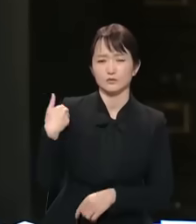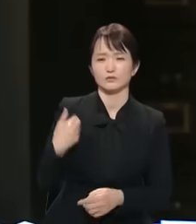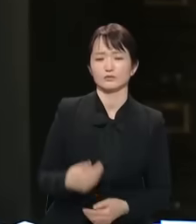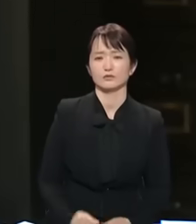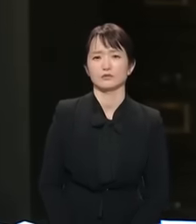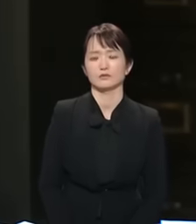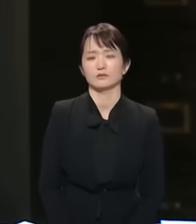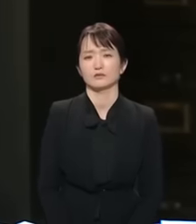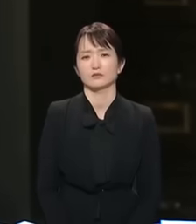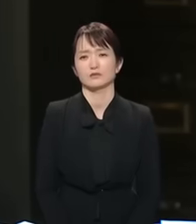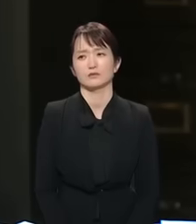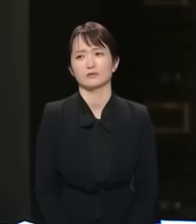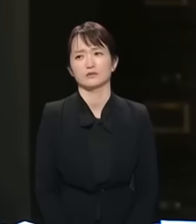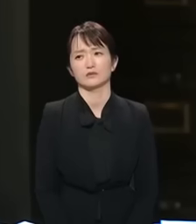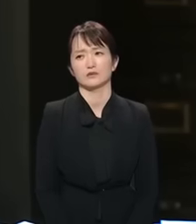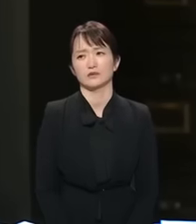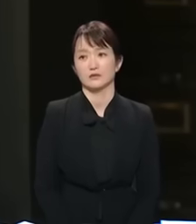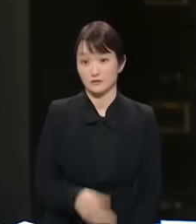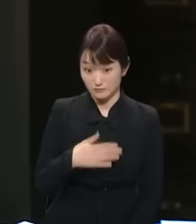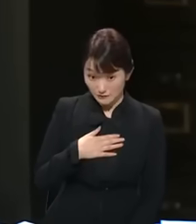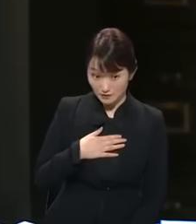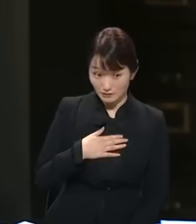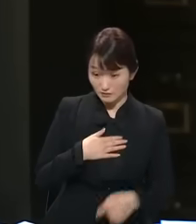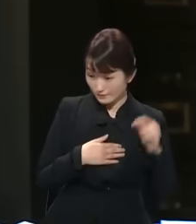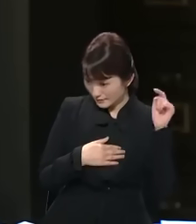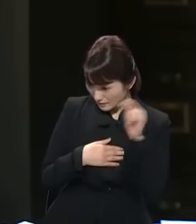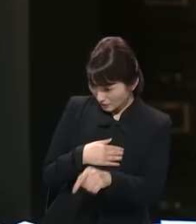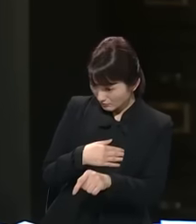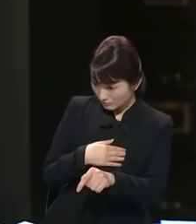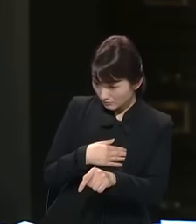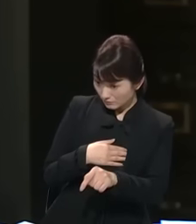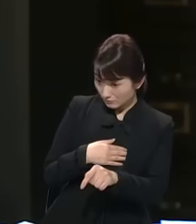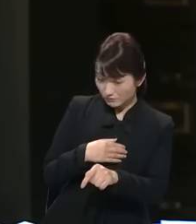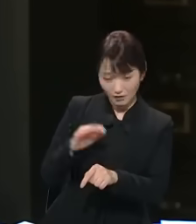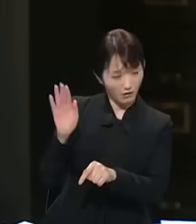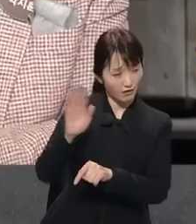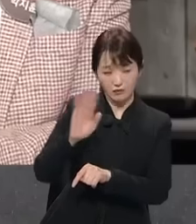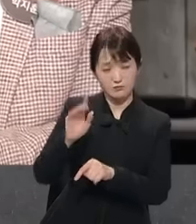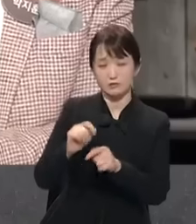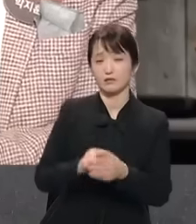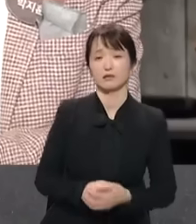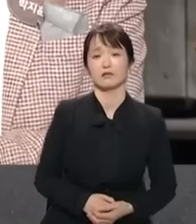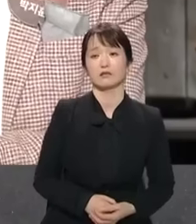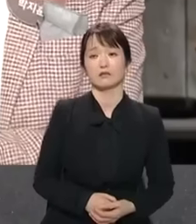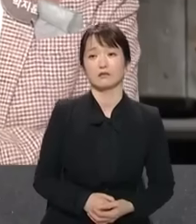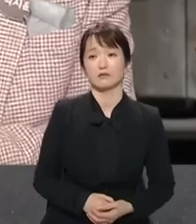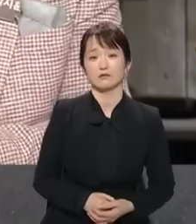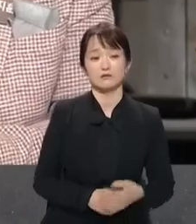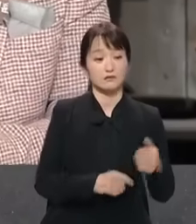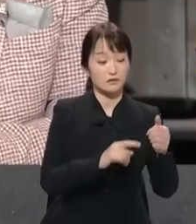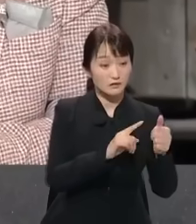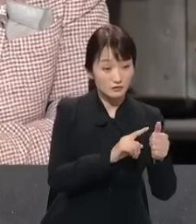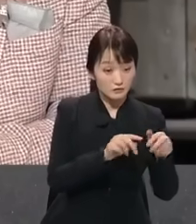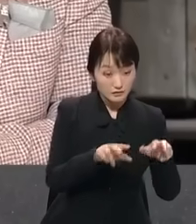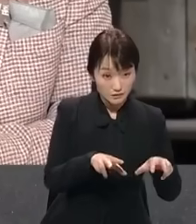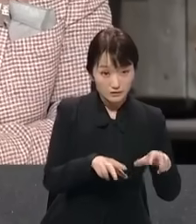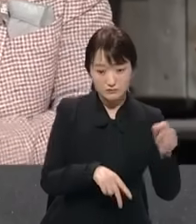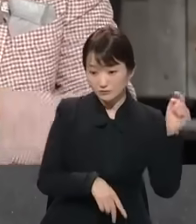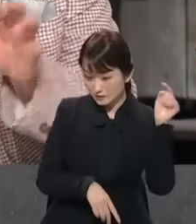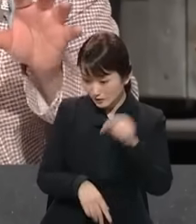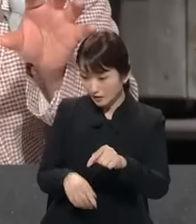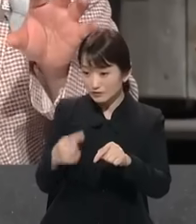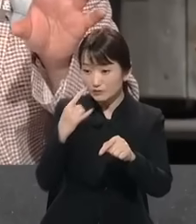보통 말이죠, 박 변호사님. 네. 내가 간다 하고 가지 않나요, 대부분 사람들은. 근데 지금 갔습니다. 진짜로